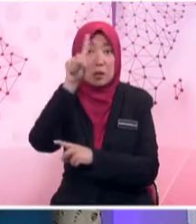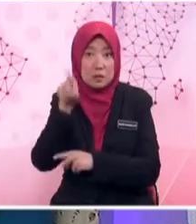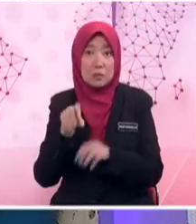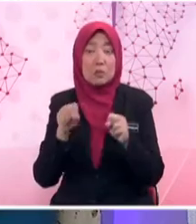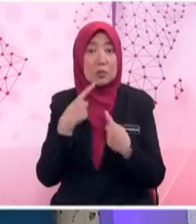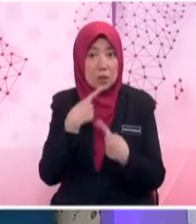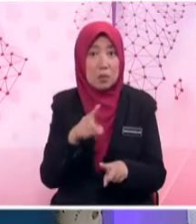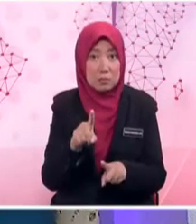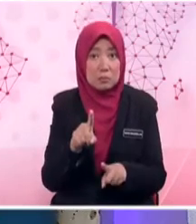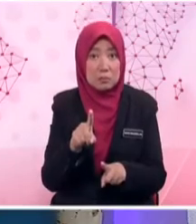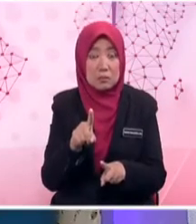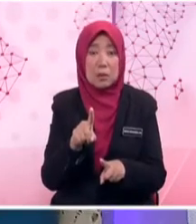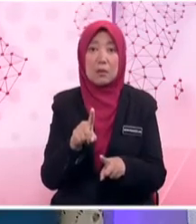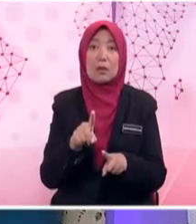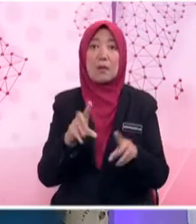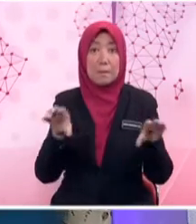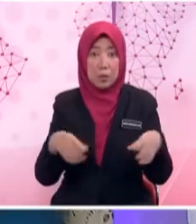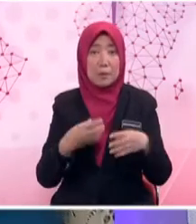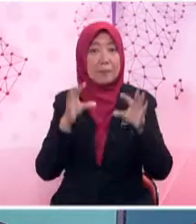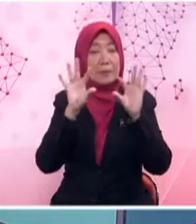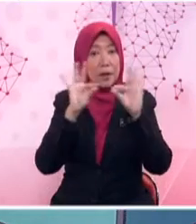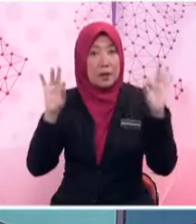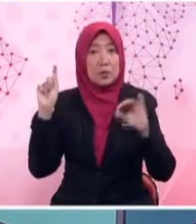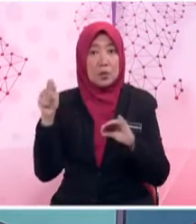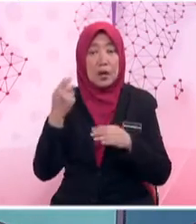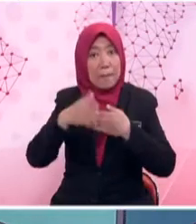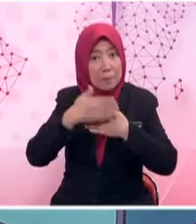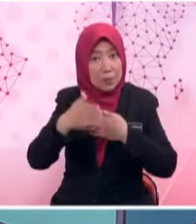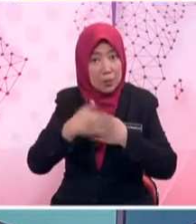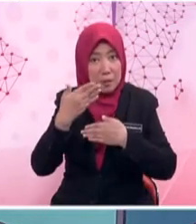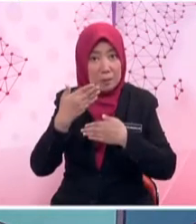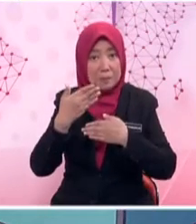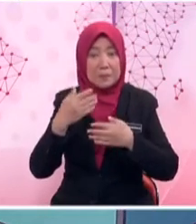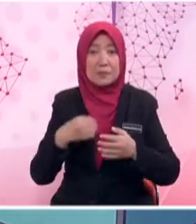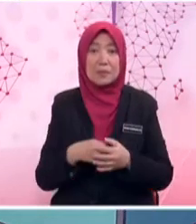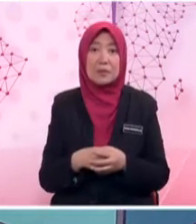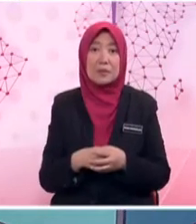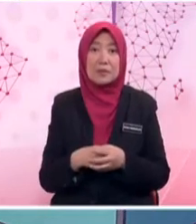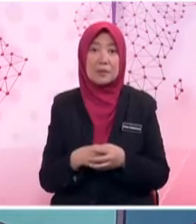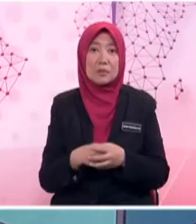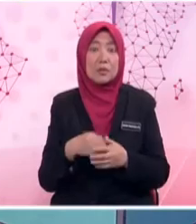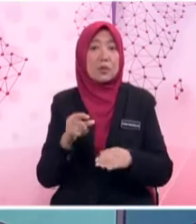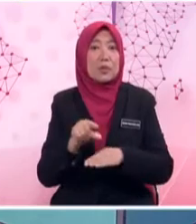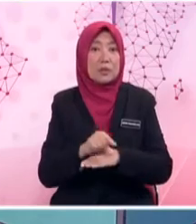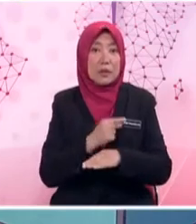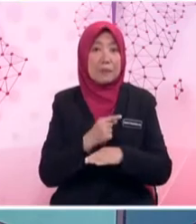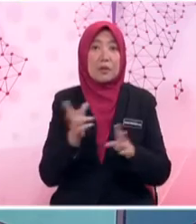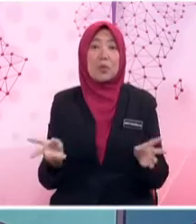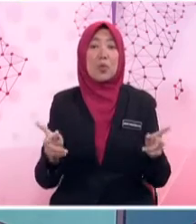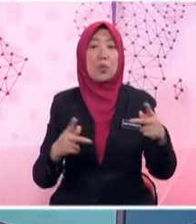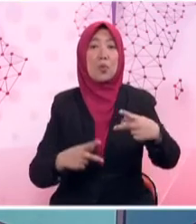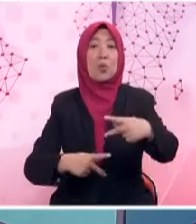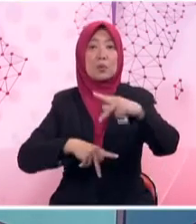membina ayat tunggal yang mudah. Sangat mudah dengan teknik yang diajar oleh Cikgu Sheila menggunakan kotak kunci